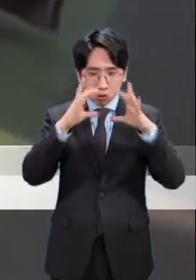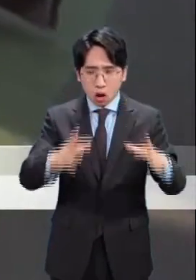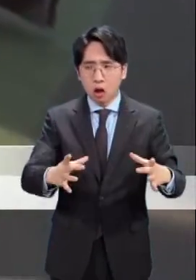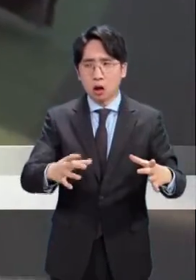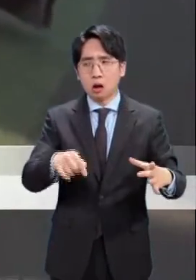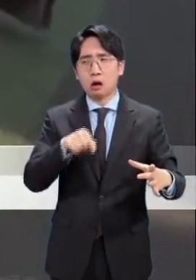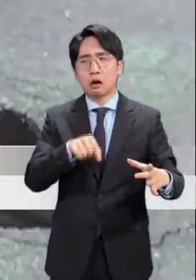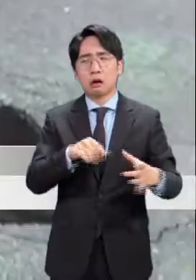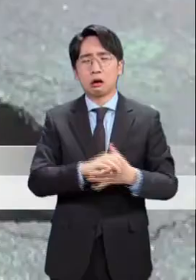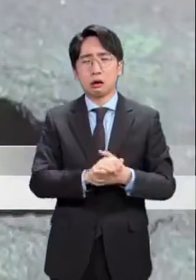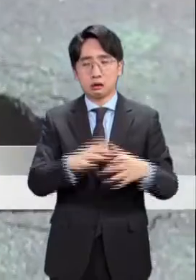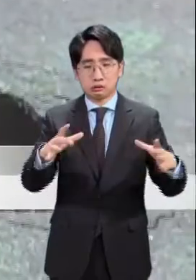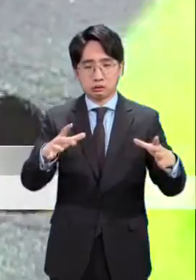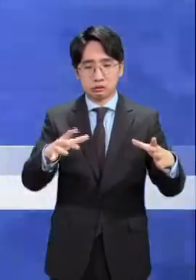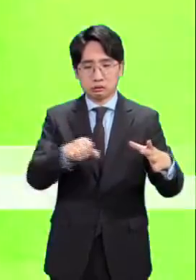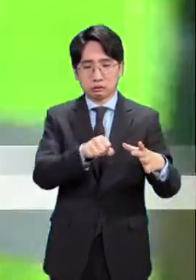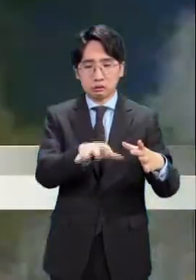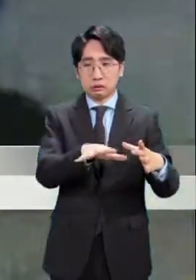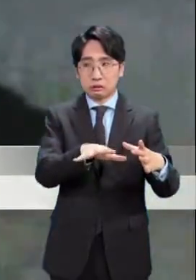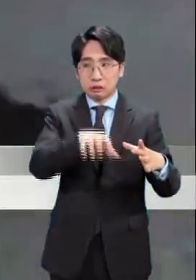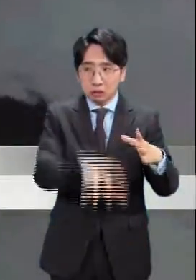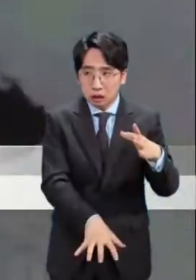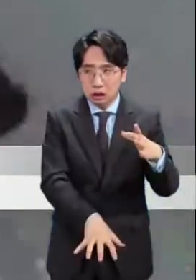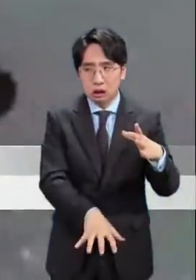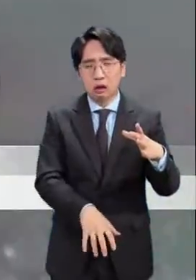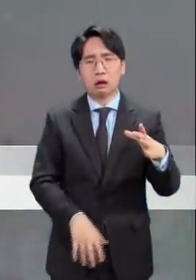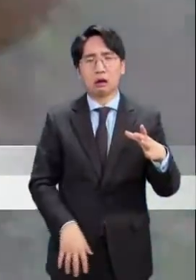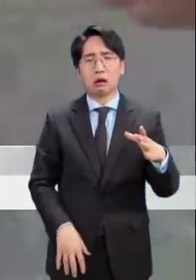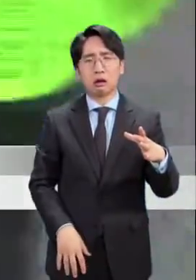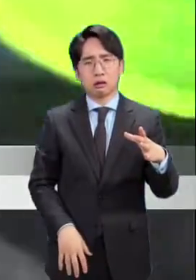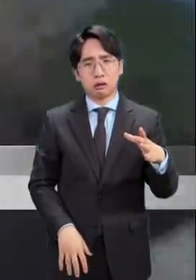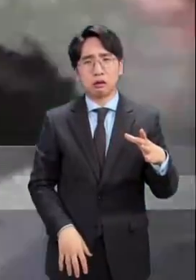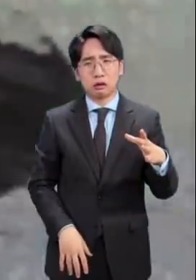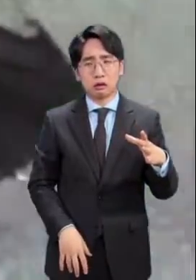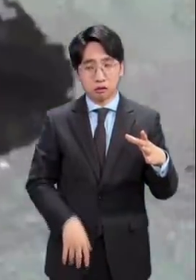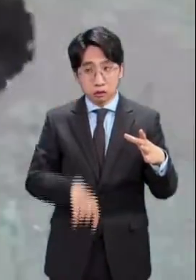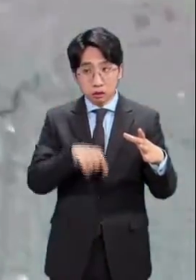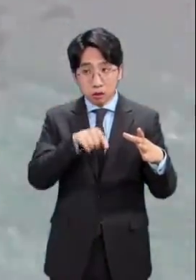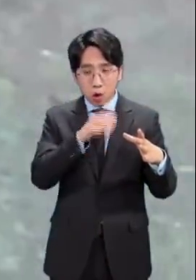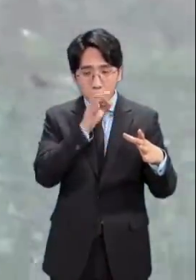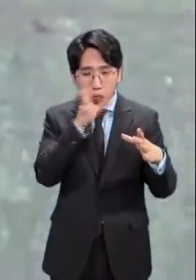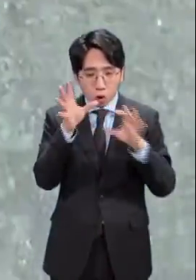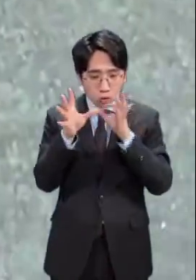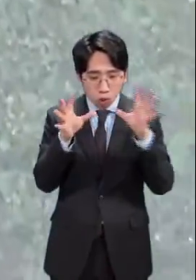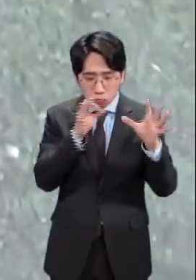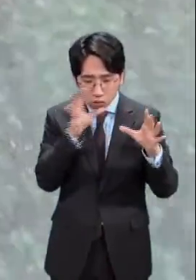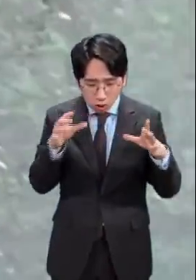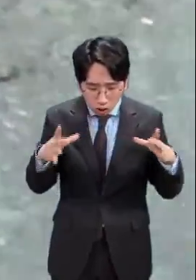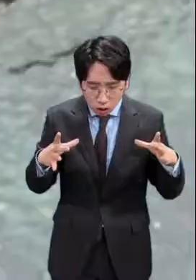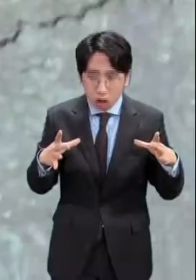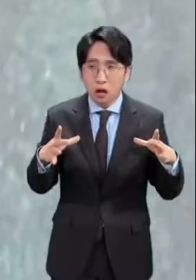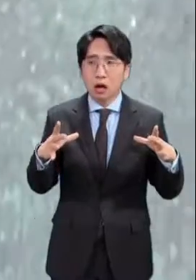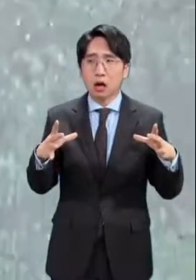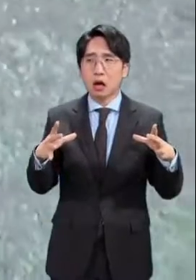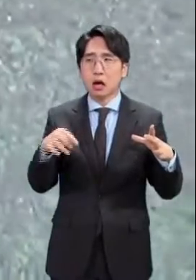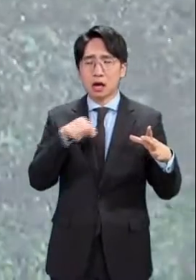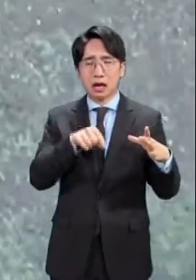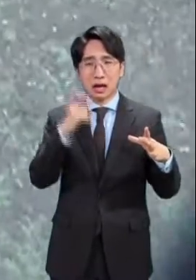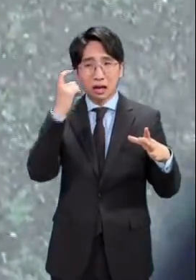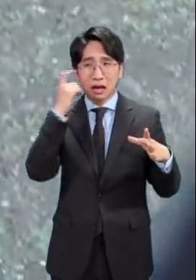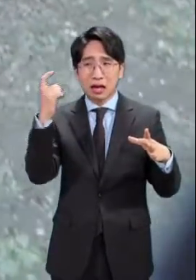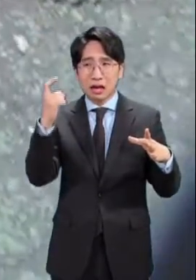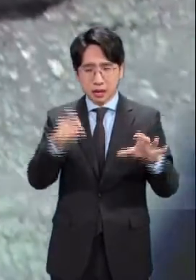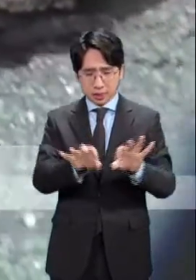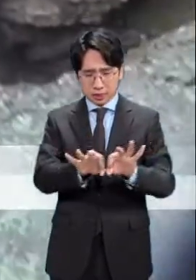도로가 주저앉은 건데 관할 구청은 공공 하수관에 생긴 구멍과 하수관과 하수관을 연결하는 부분의 문제